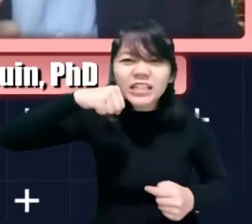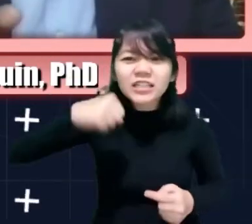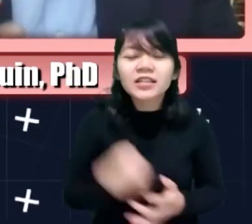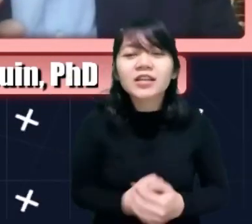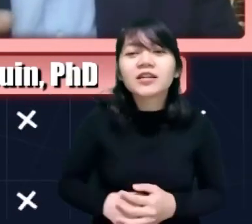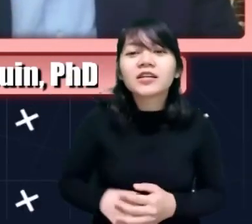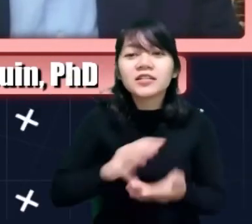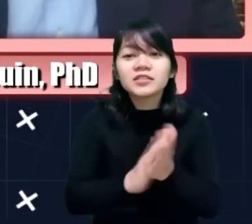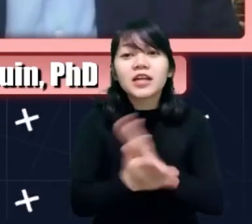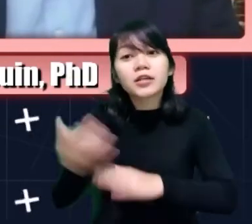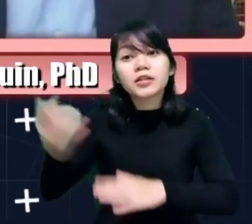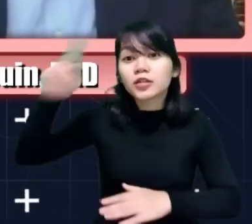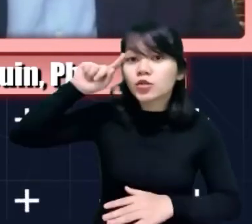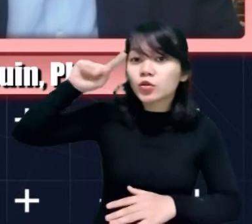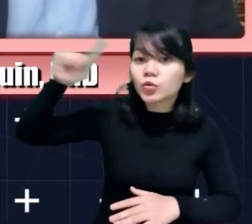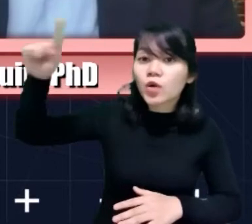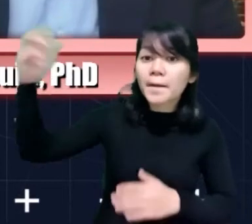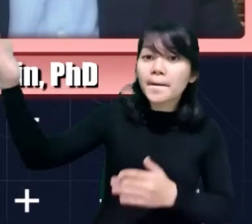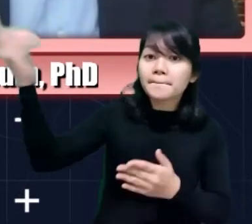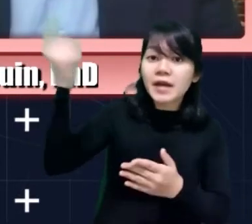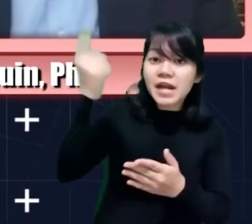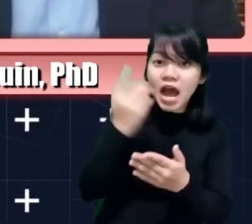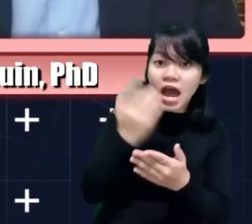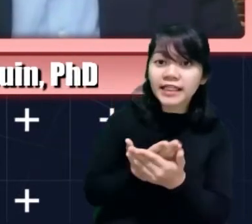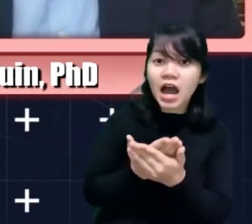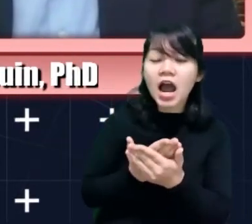daging yang begitu banyak sehingga